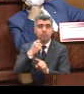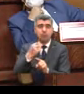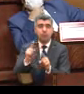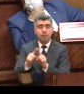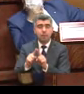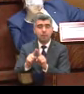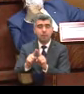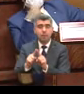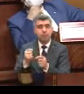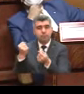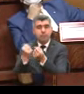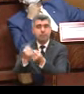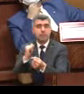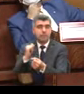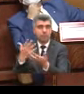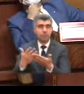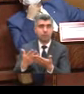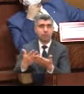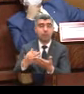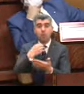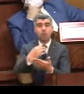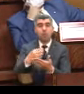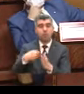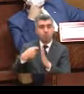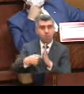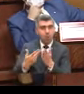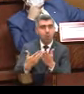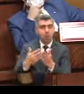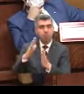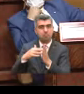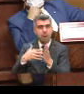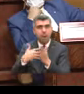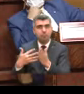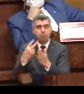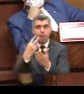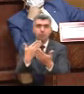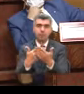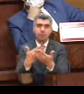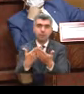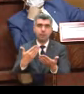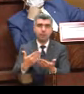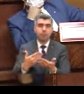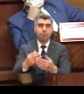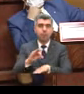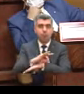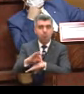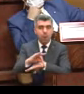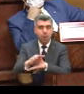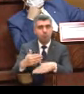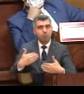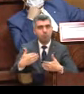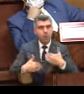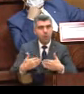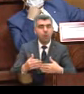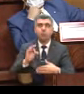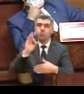الشيء، وبالتالي بغينا هاد المشاريع وهاد البرامج نشوفوا الاثر ديالها. توظيف ديال المعاقين